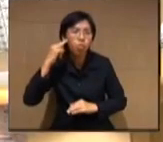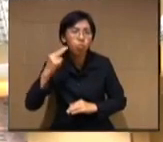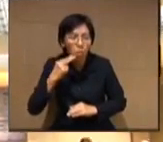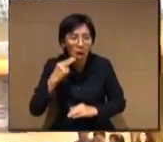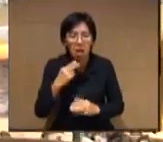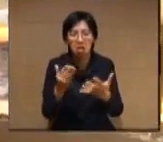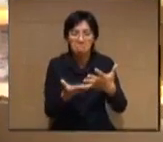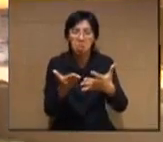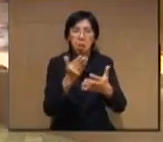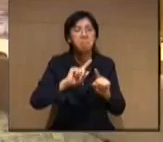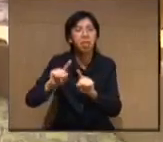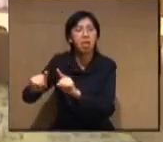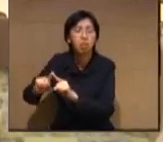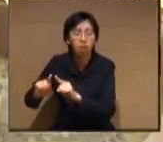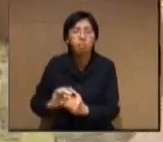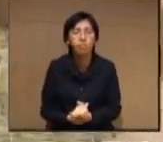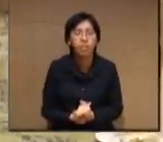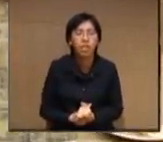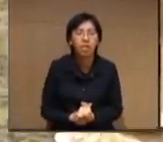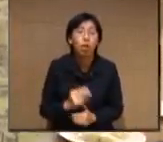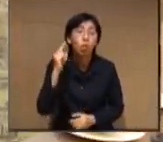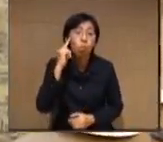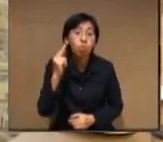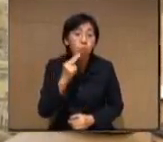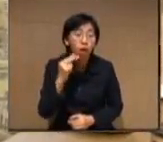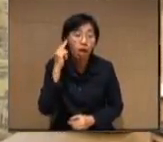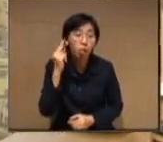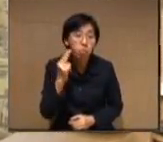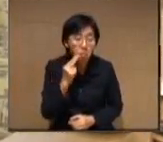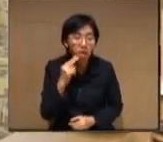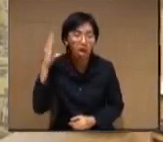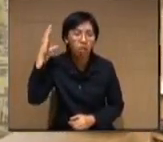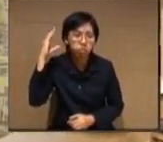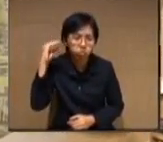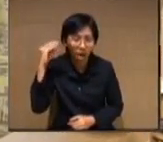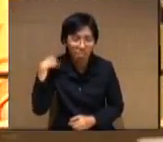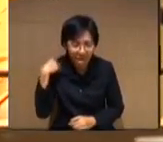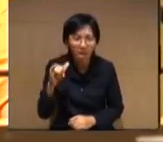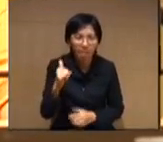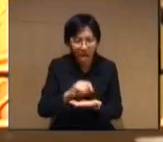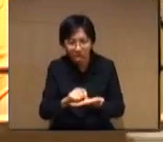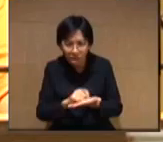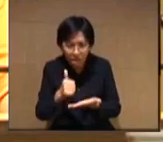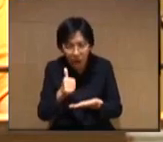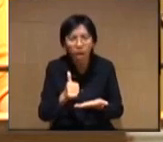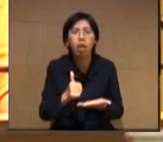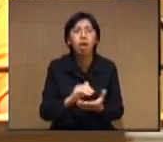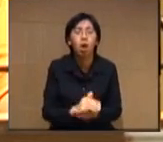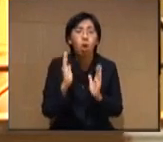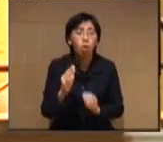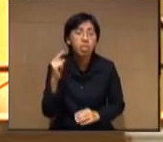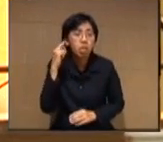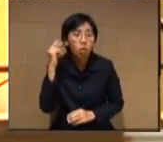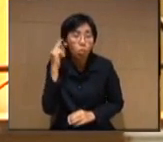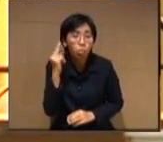หลระดับต่างกัน ควรถอย่ั ถึห overstig สามารถขี่ได้ก็ทำให้คนไม่ได้ยิน